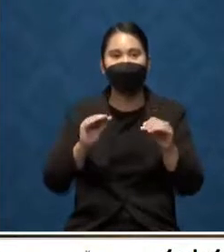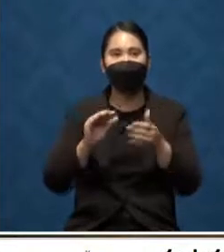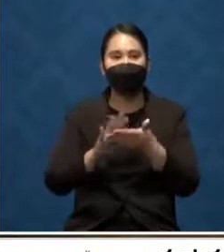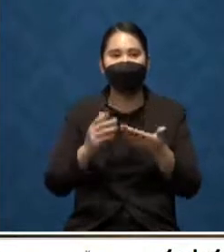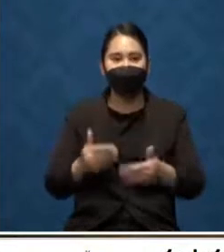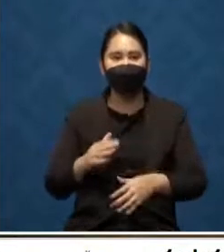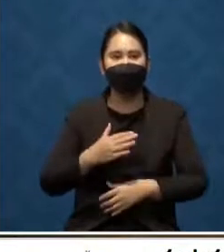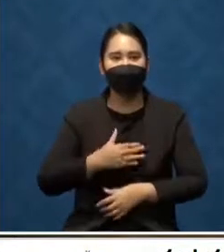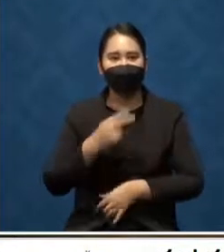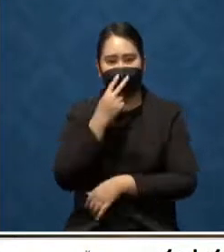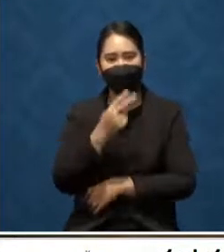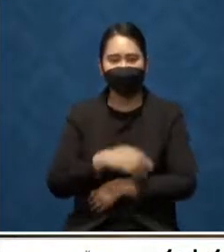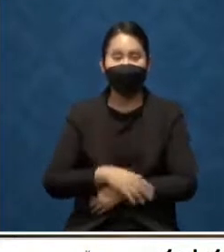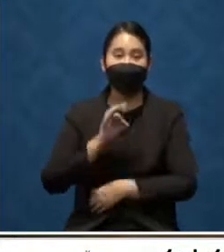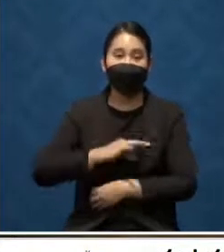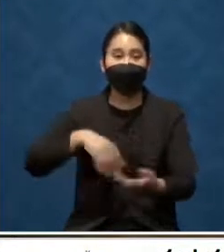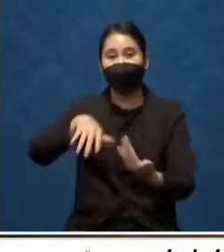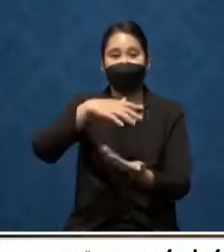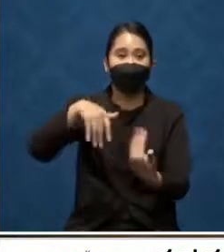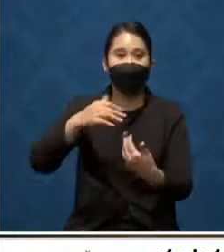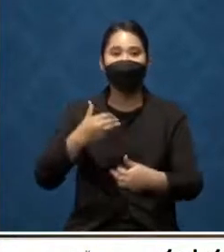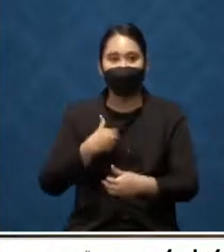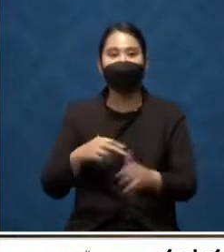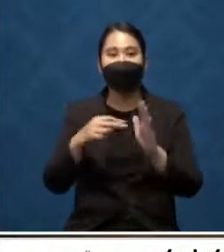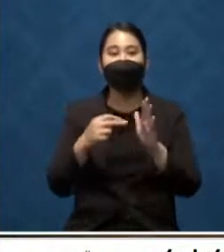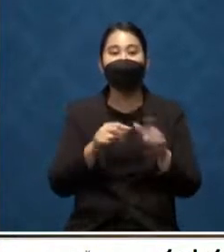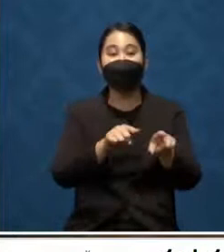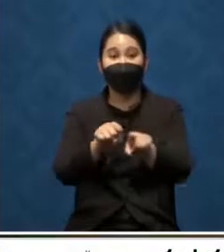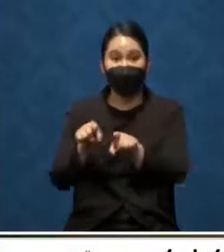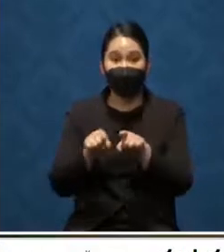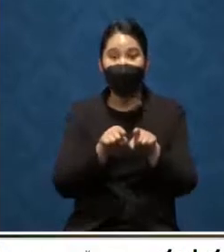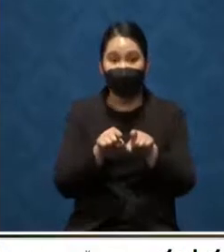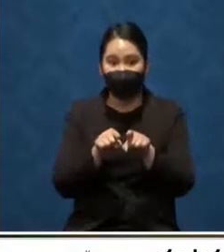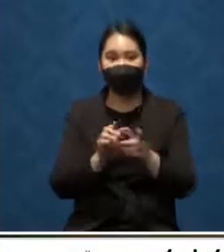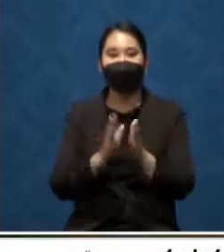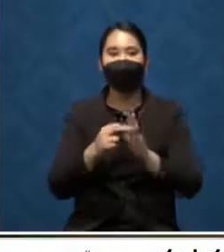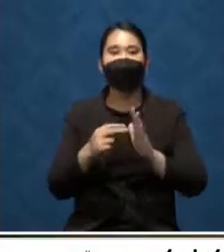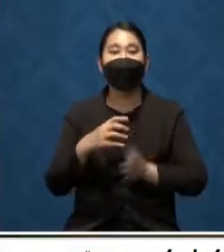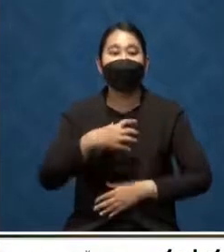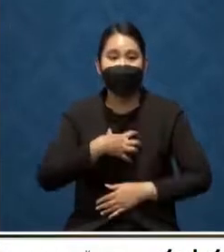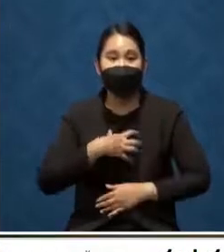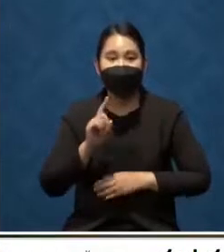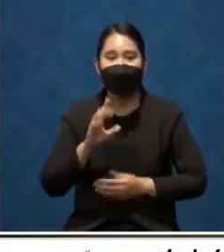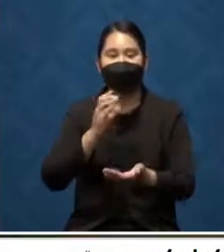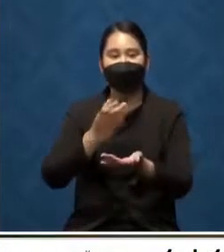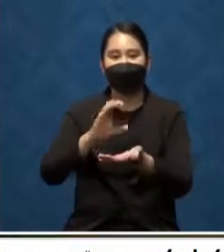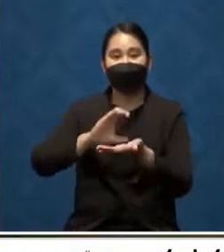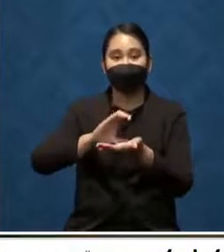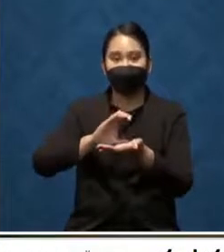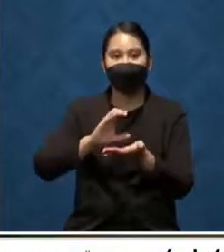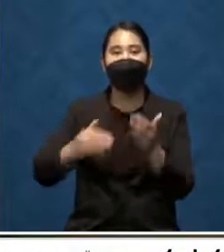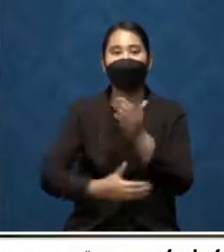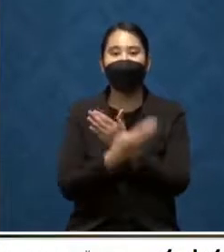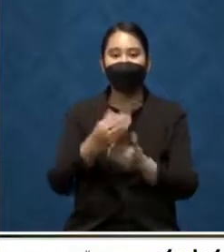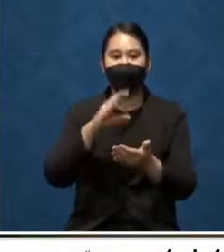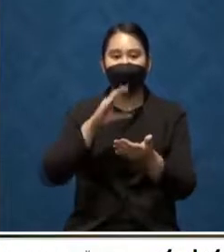ค่อยข้ปลเม แต่มีความหมายคๆ กันว่าอยากให้ทกคนได้มีกองทุน ให้ทกคนได้มีโอก